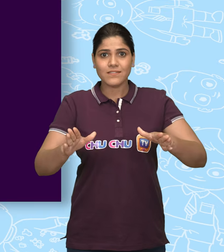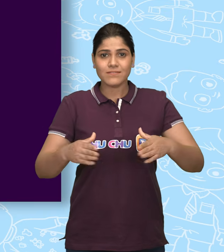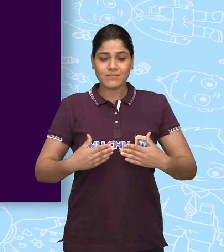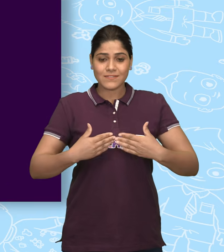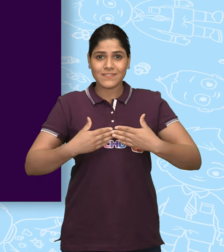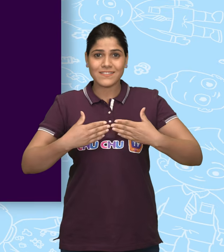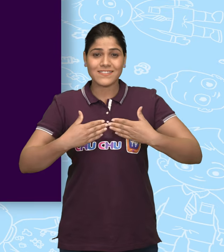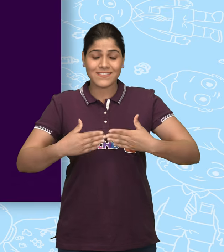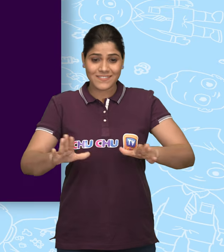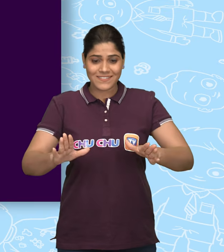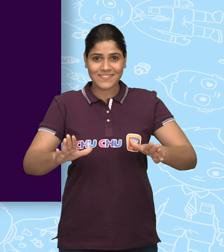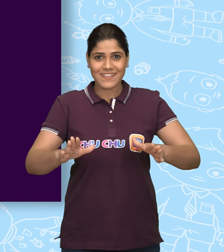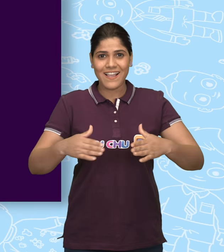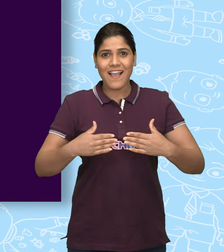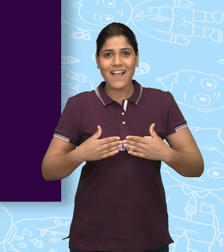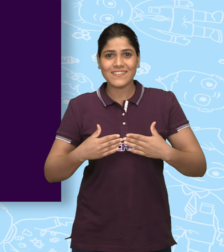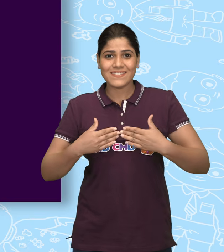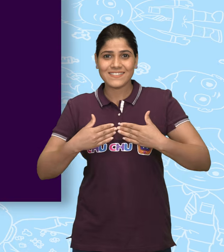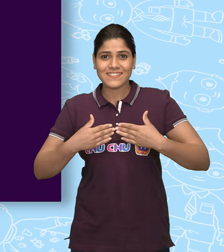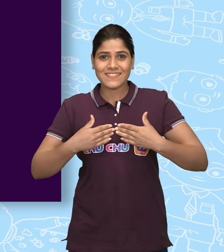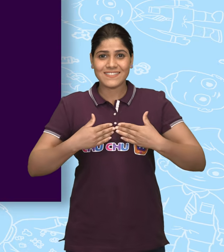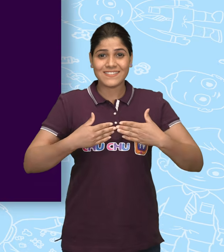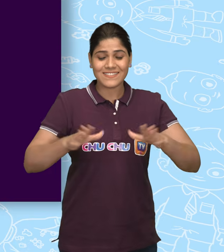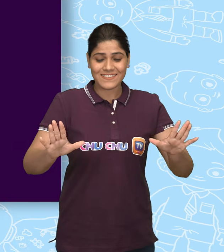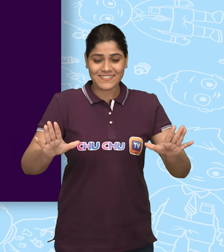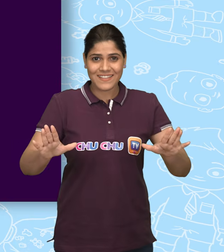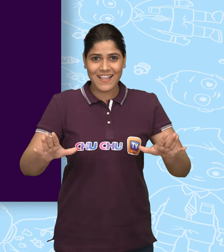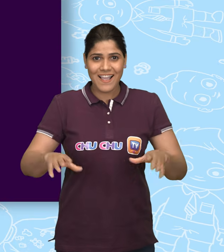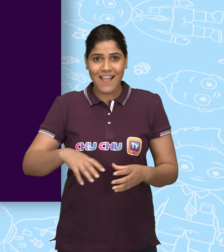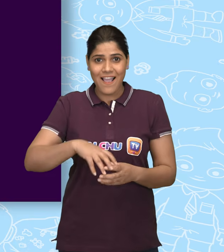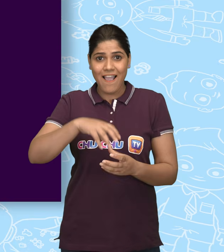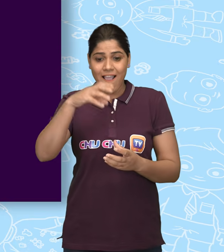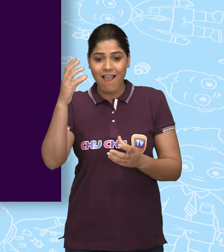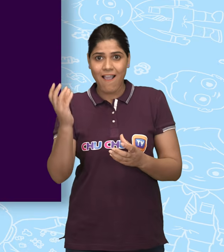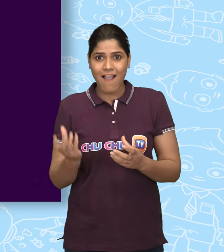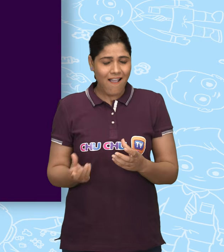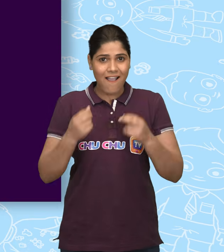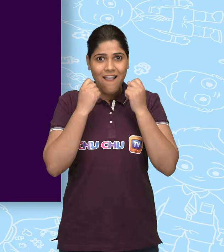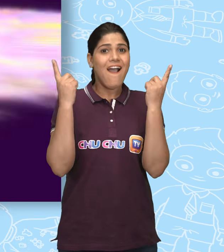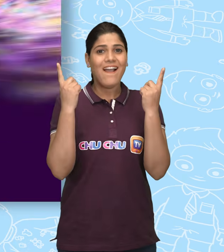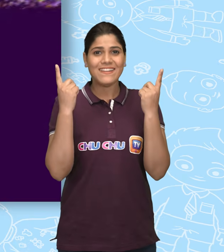खुल जा, खुल जा, खुल जा।